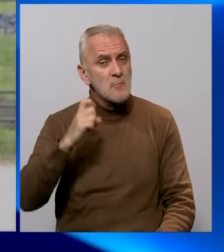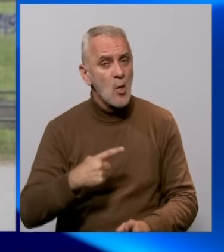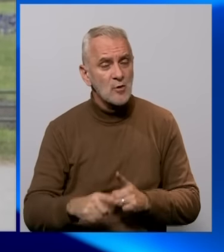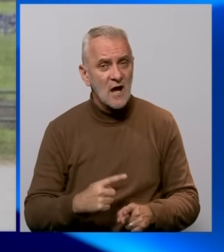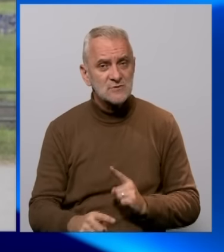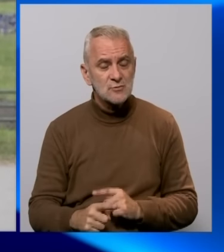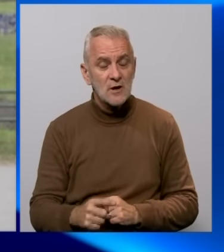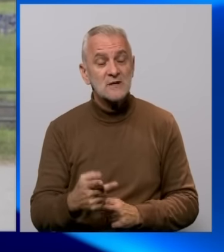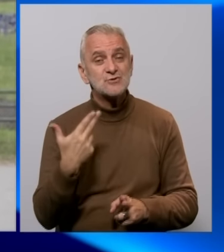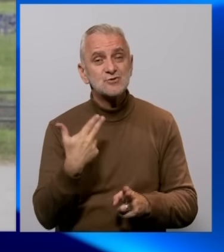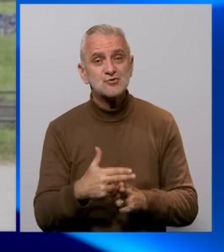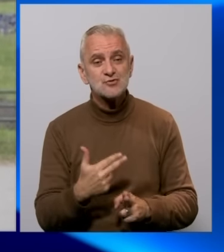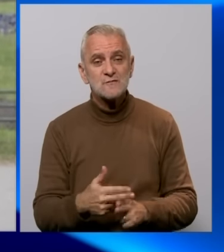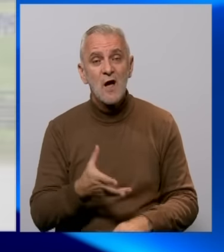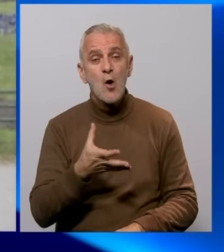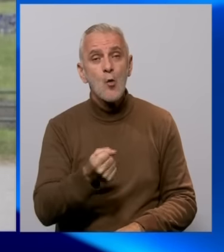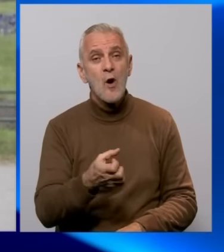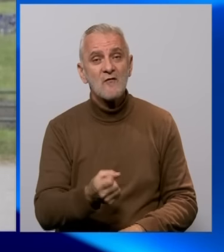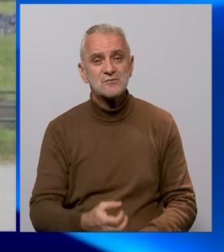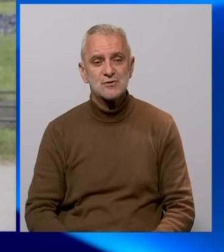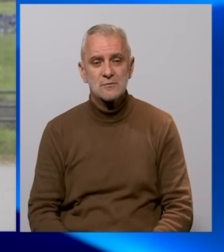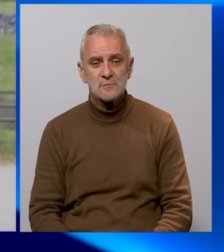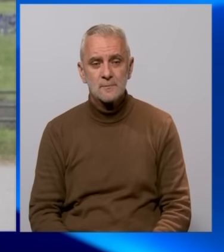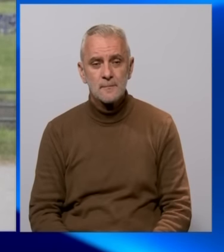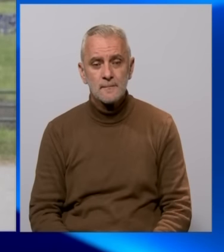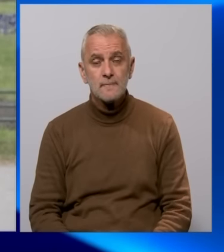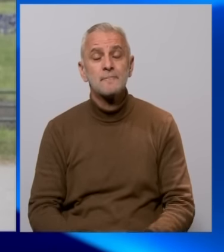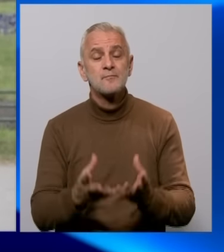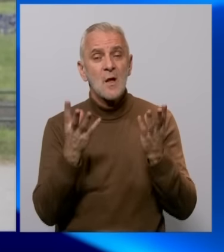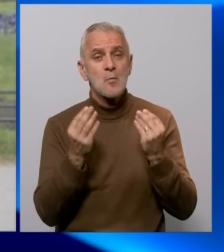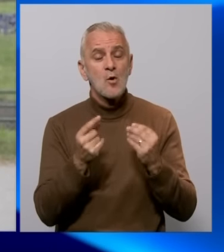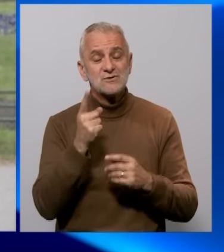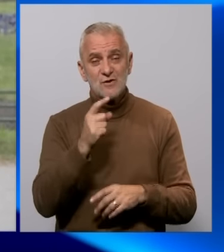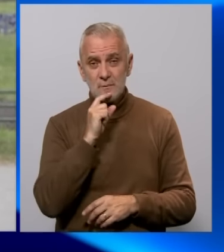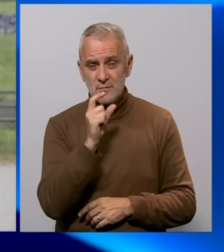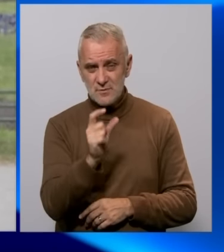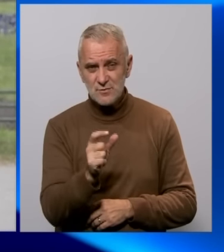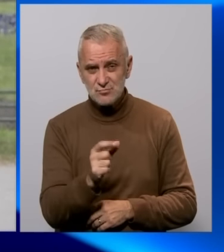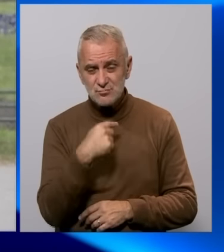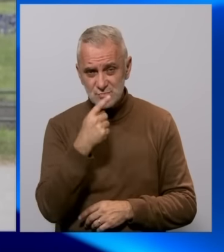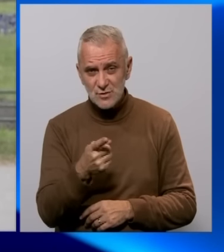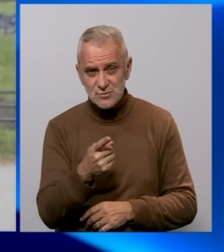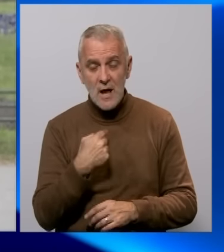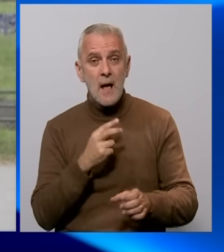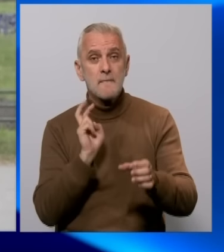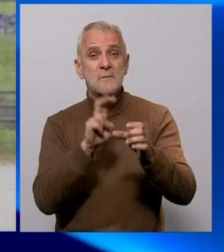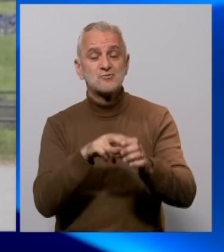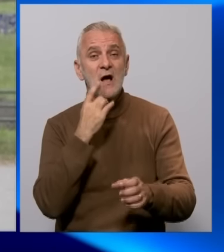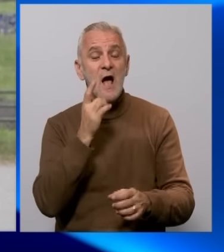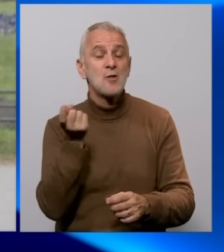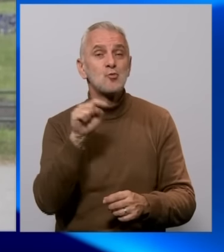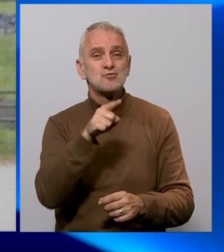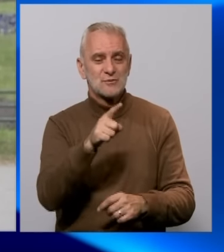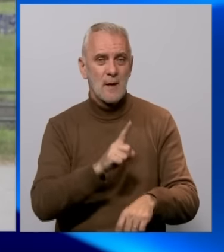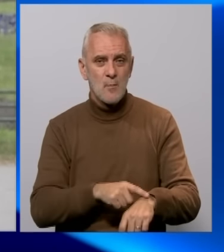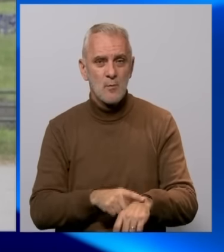dalje se zove kukavičluk. Mnogi će vam reći, priključit ću se kad dođe taj